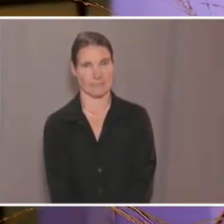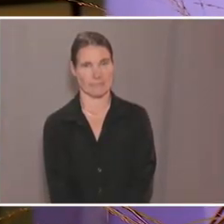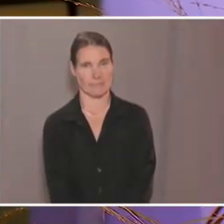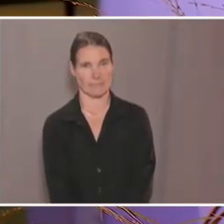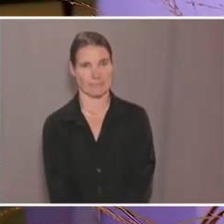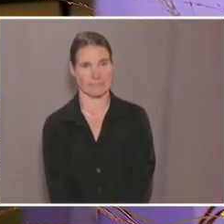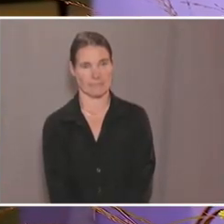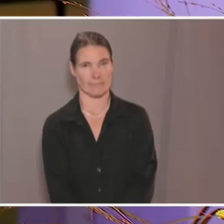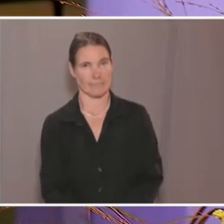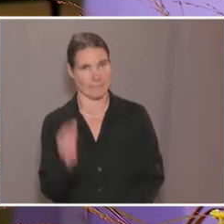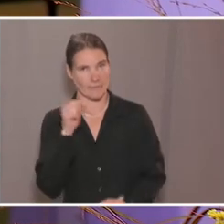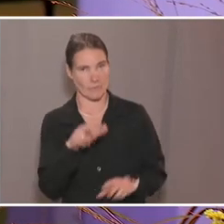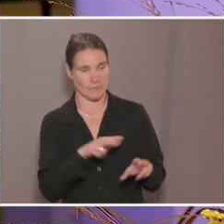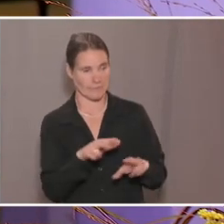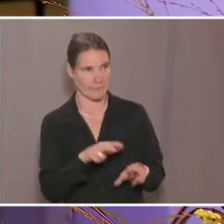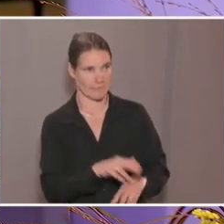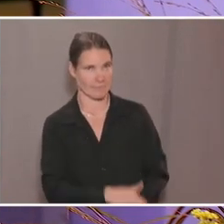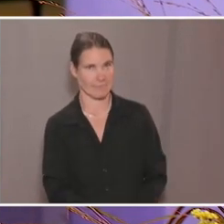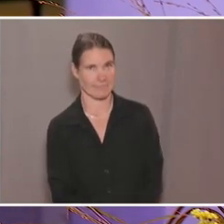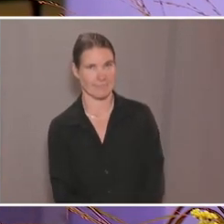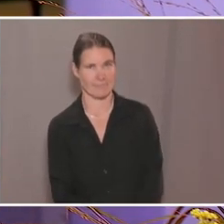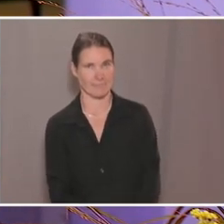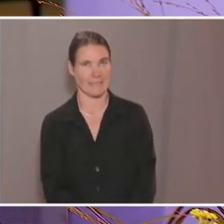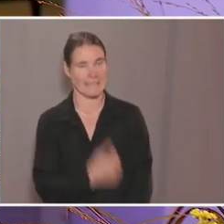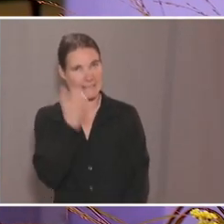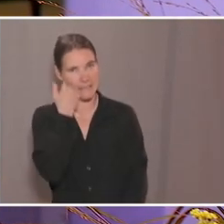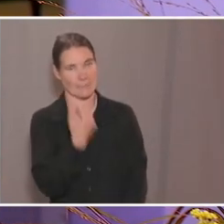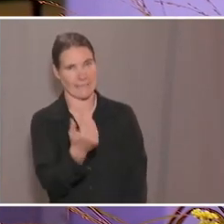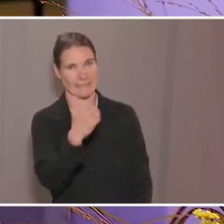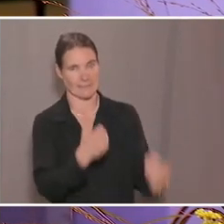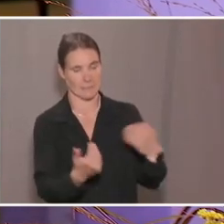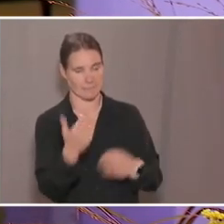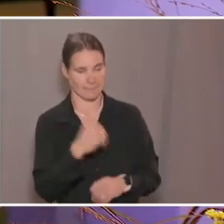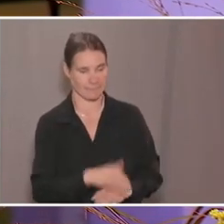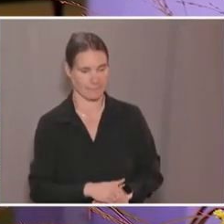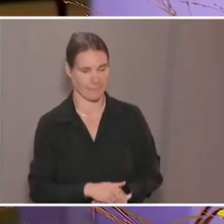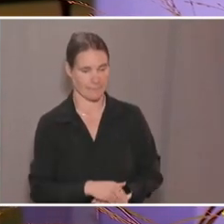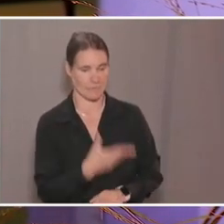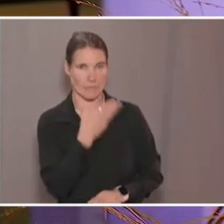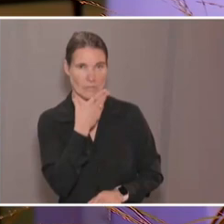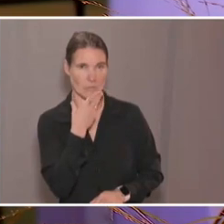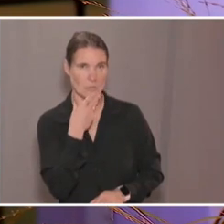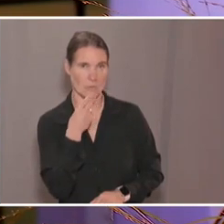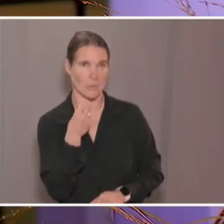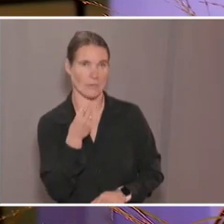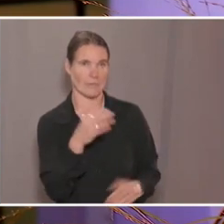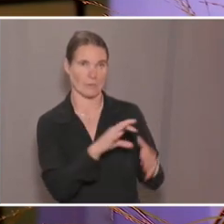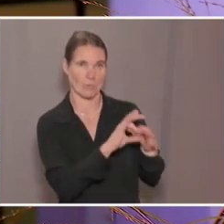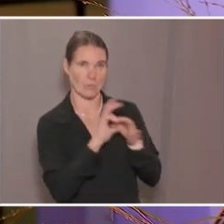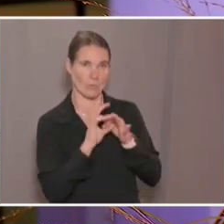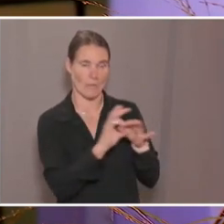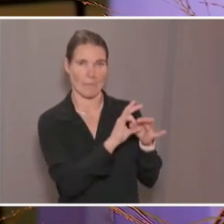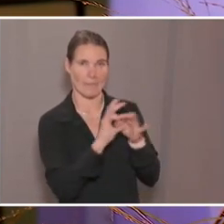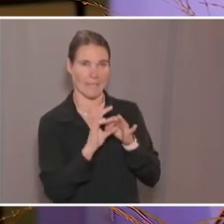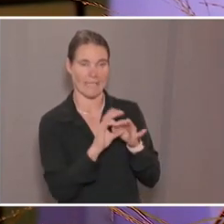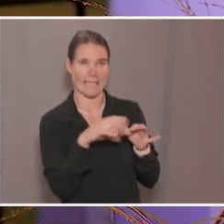Frau Ministerin, Frau Staatssekretärin, liebe Gäste, was für eine schöne Koinzidenz. An